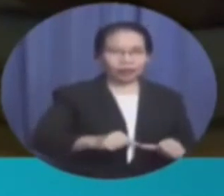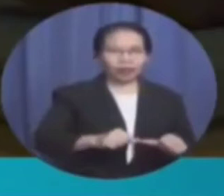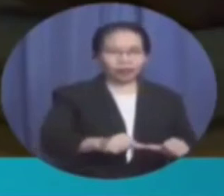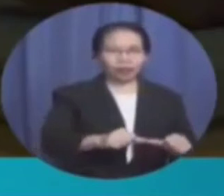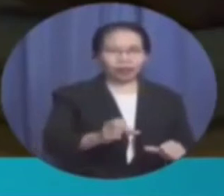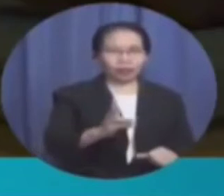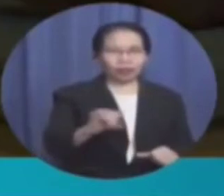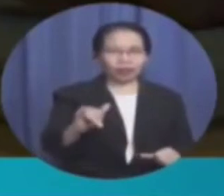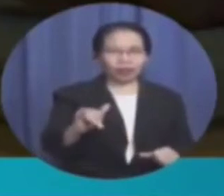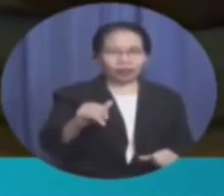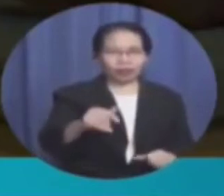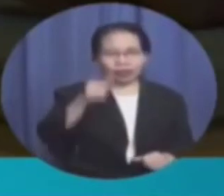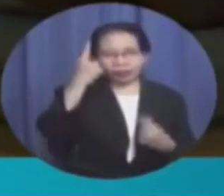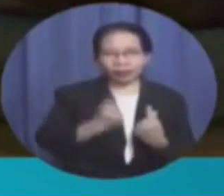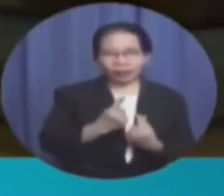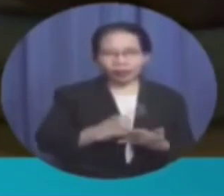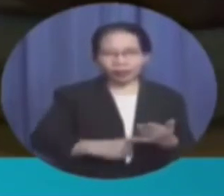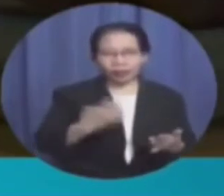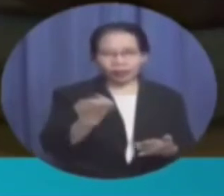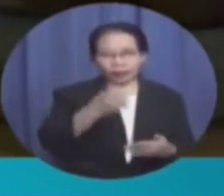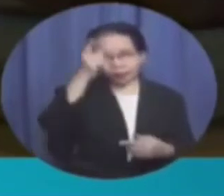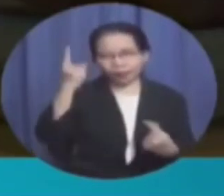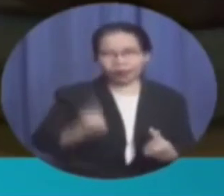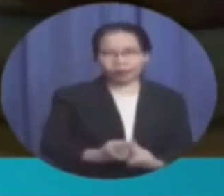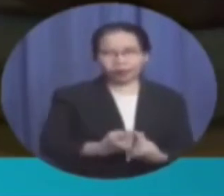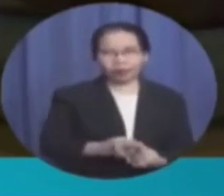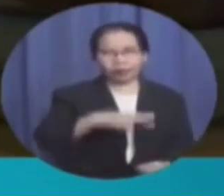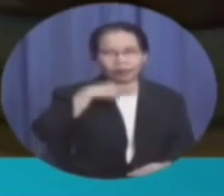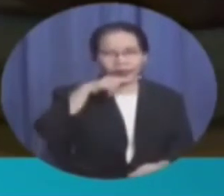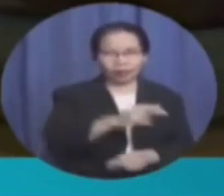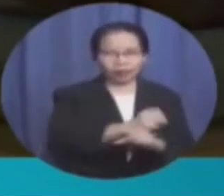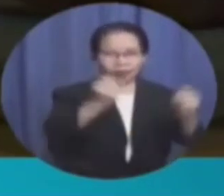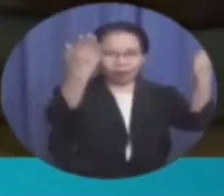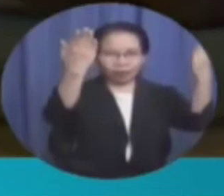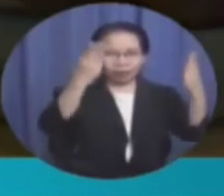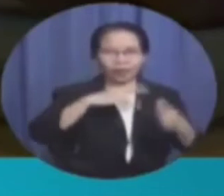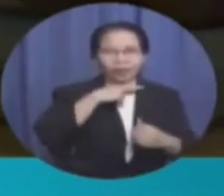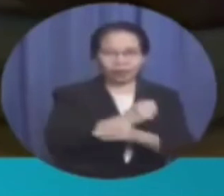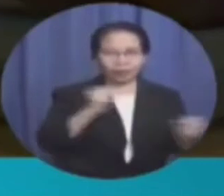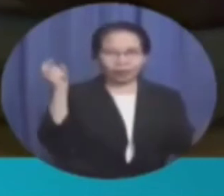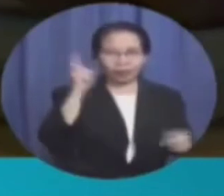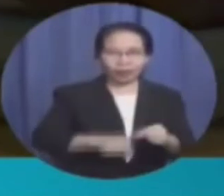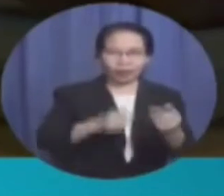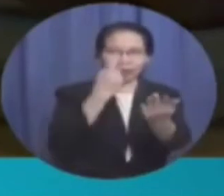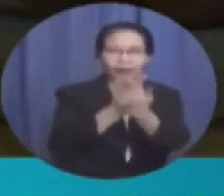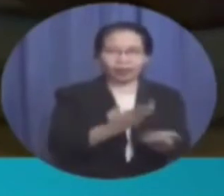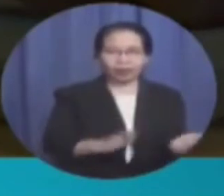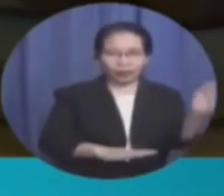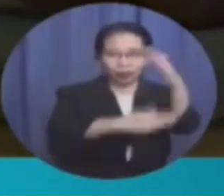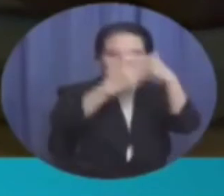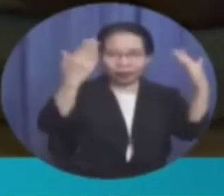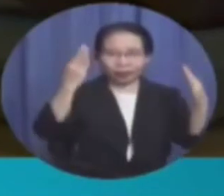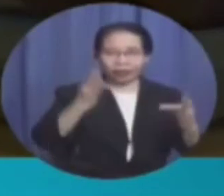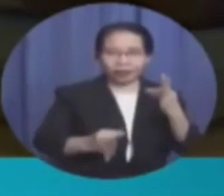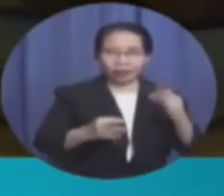nagpapatuloy sa pagkakasala, kahit anong kasalanan, hindi ka maliligtas, kapatid, hindi ka makakarating sa langit